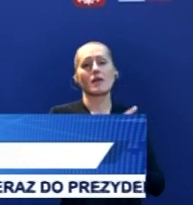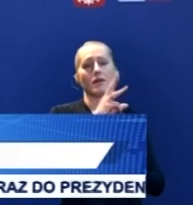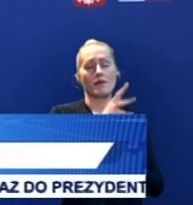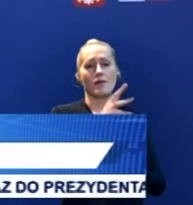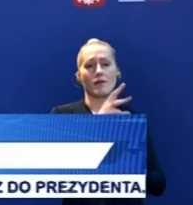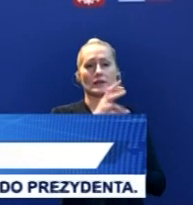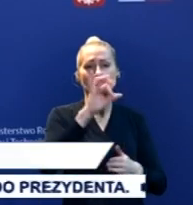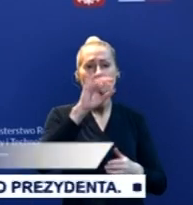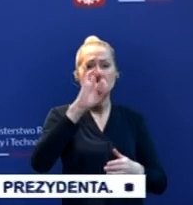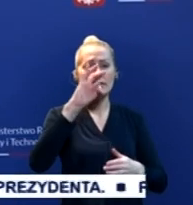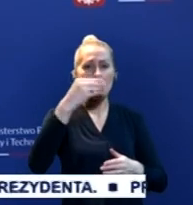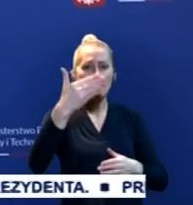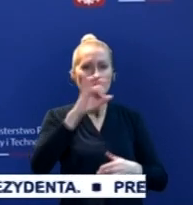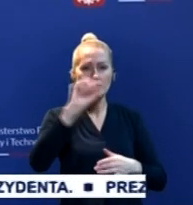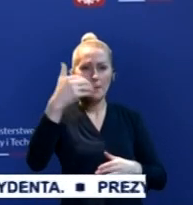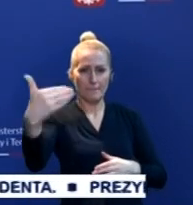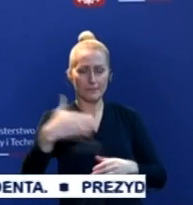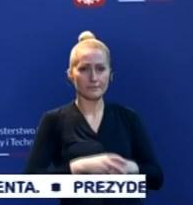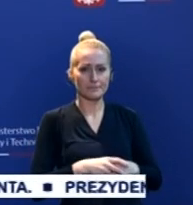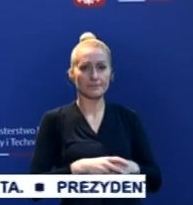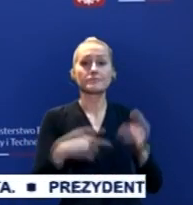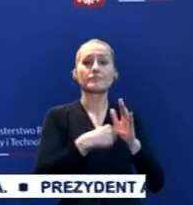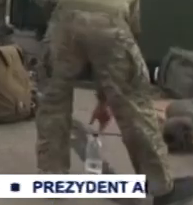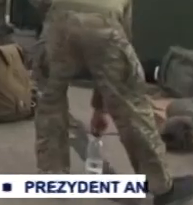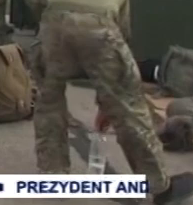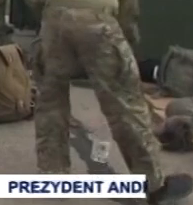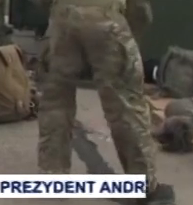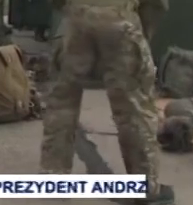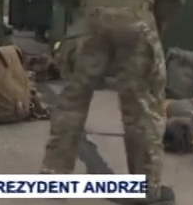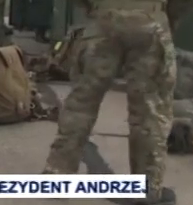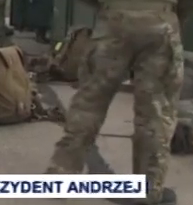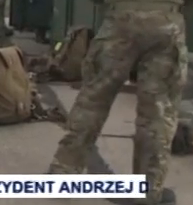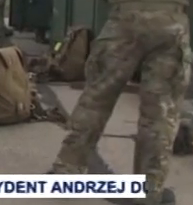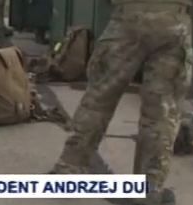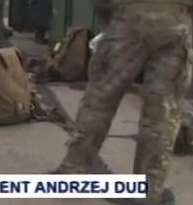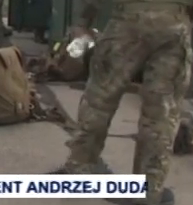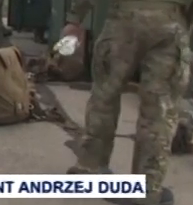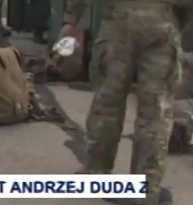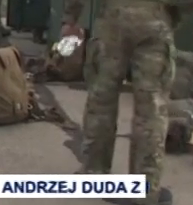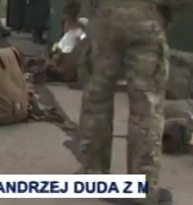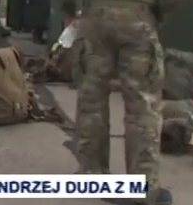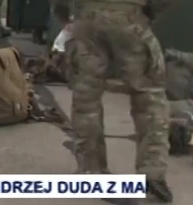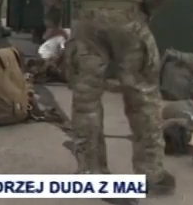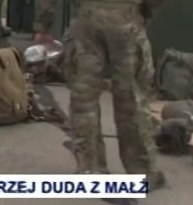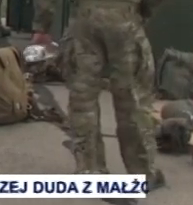jest najważniejsze. Aby uczestniczyć, trzeba być rejestrowany. W podręczniku znalazły się także uwagi